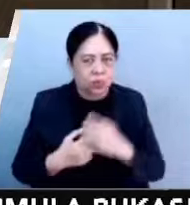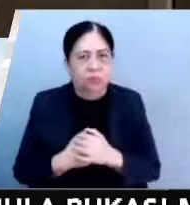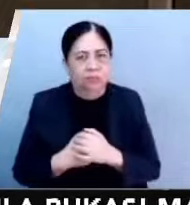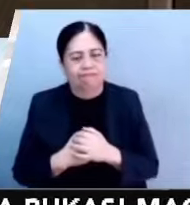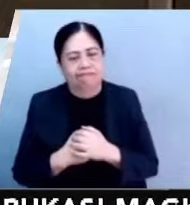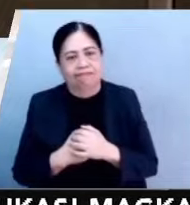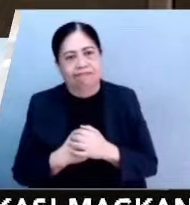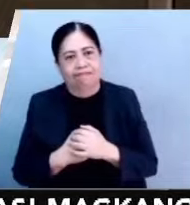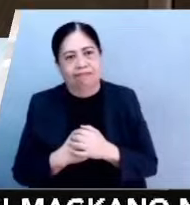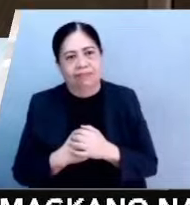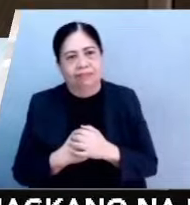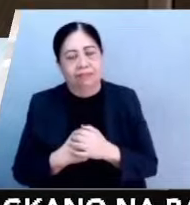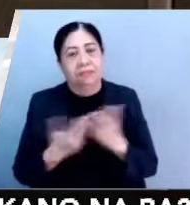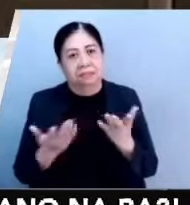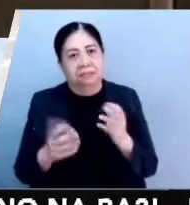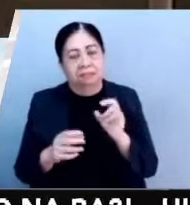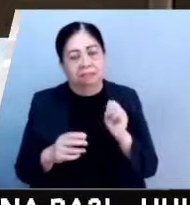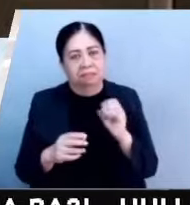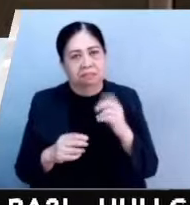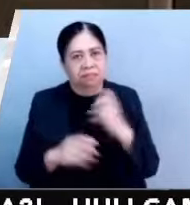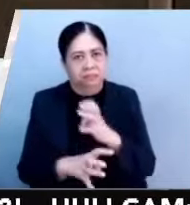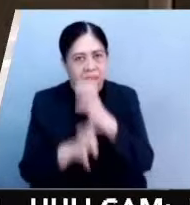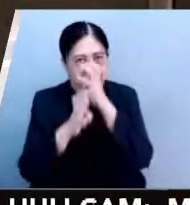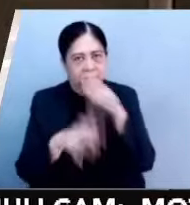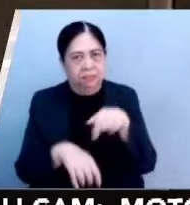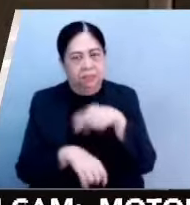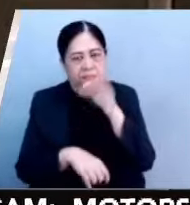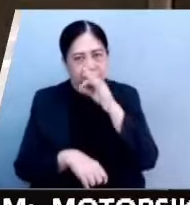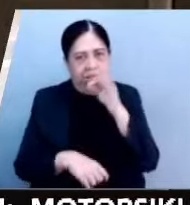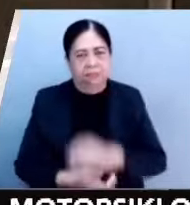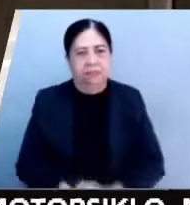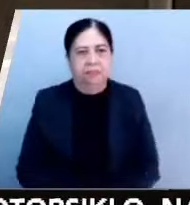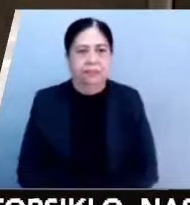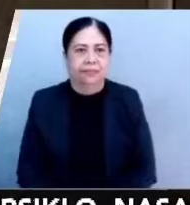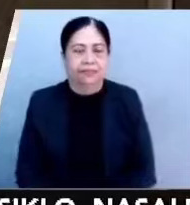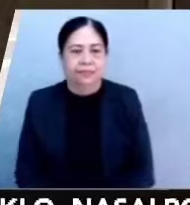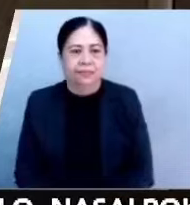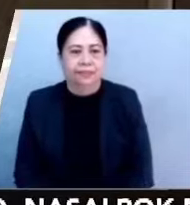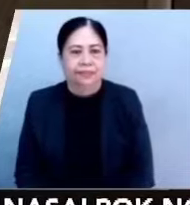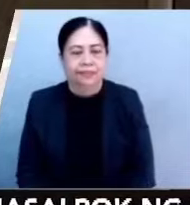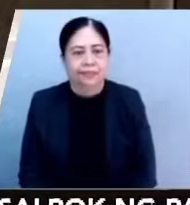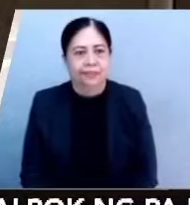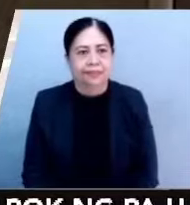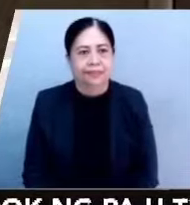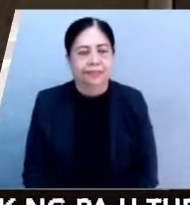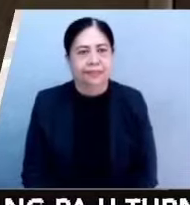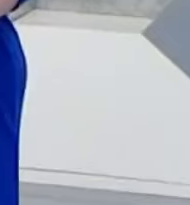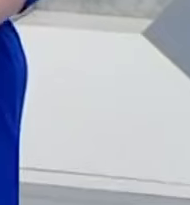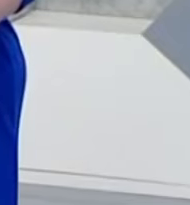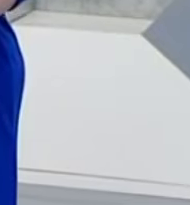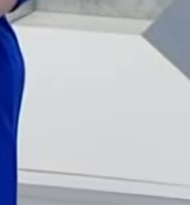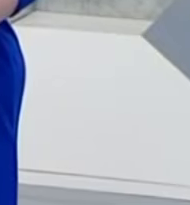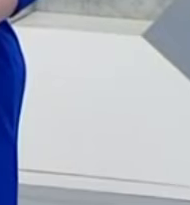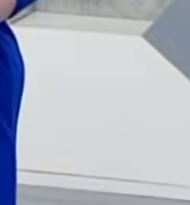tourista Gan silang nagbabalita para sa GMA integrated news